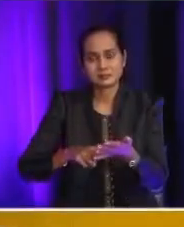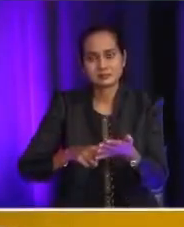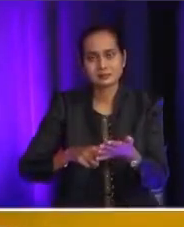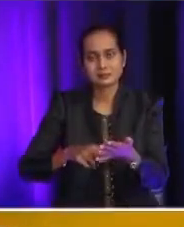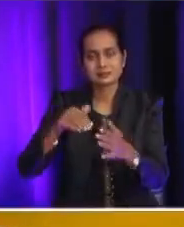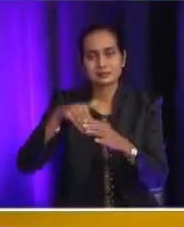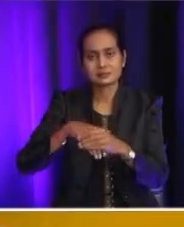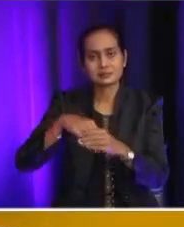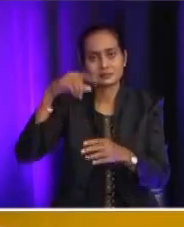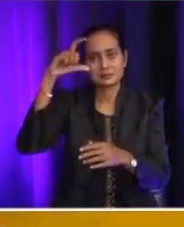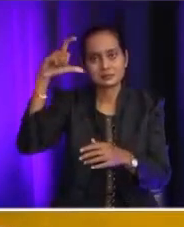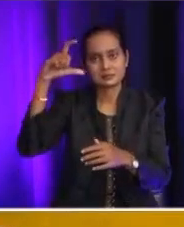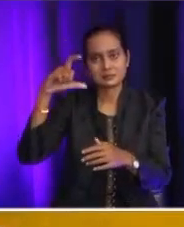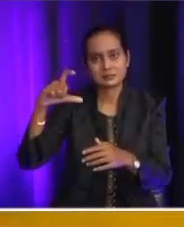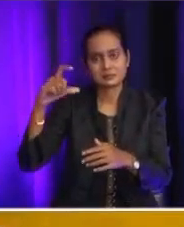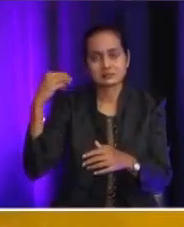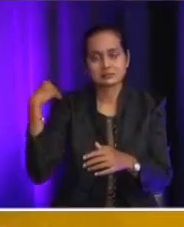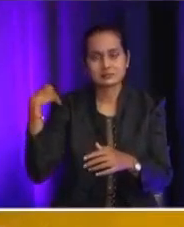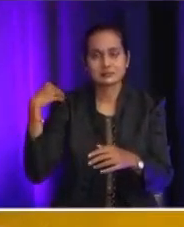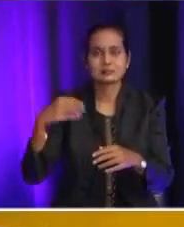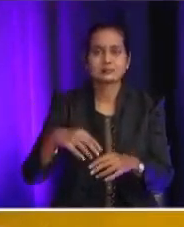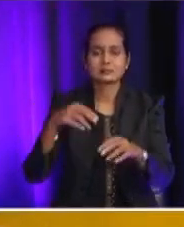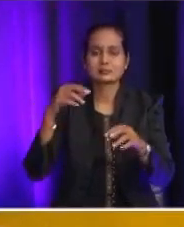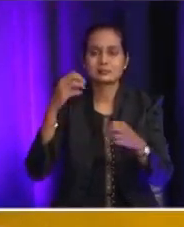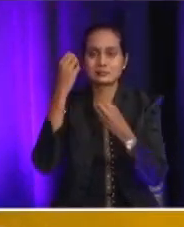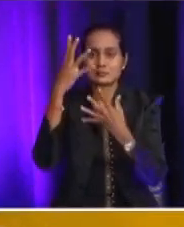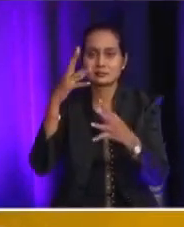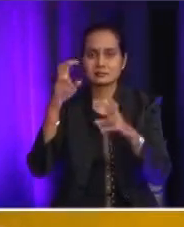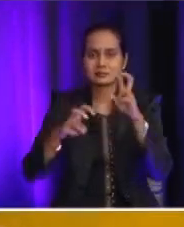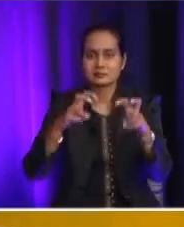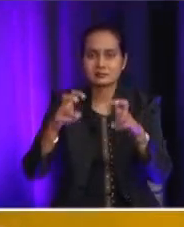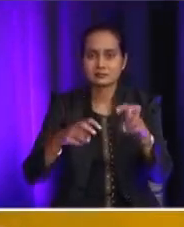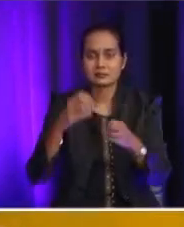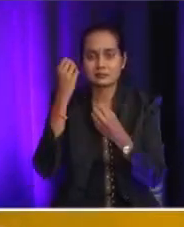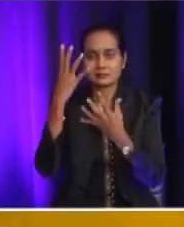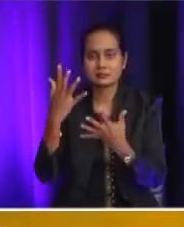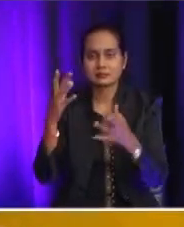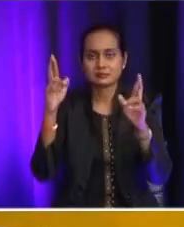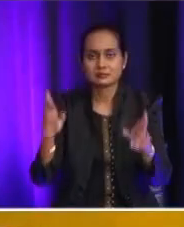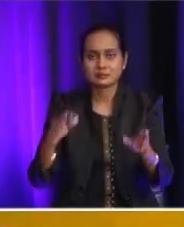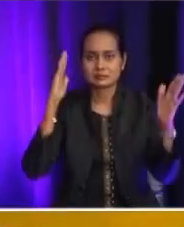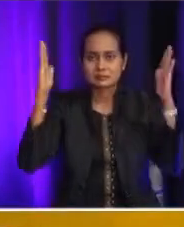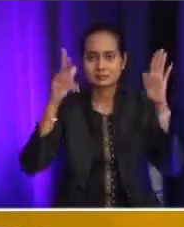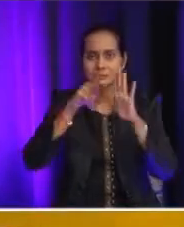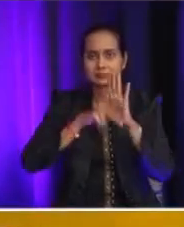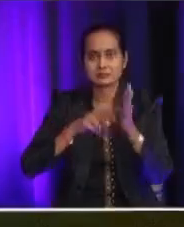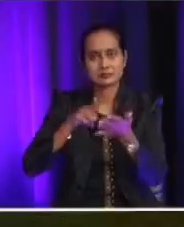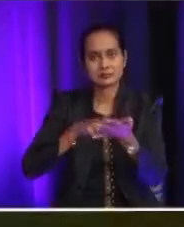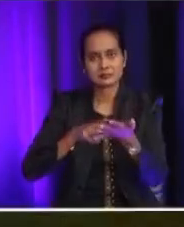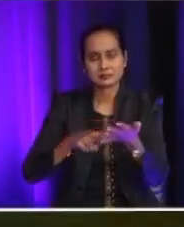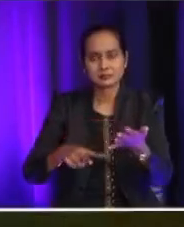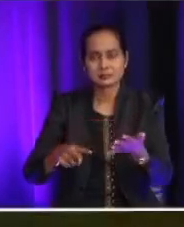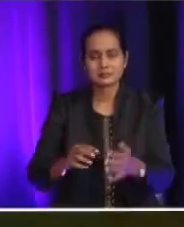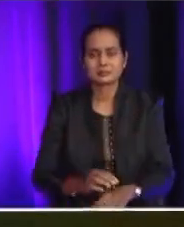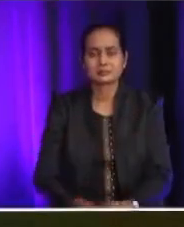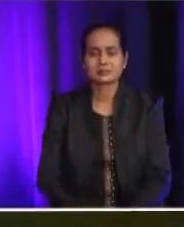kajian menunjukkan bahawa rakyat negara kita ni kurang membaca berbanding rakyat negara maju. Ya. Cuba kita tanya pandangan yang lain.